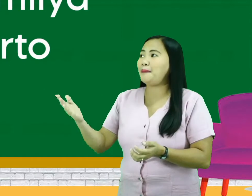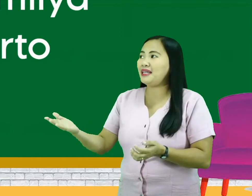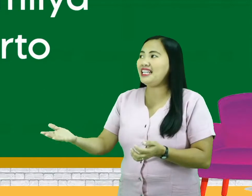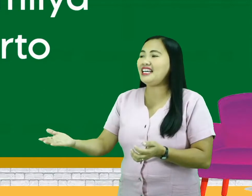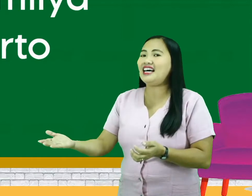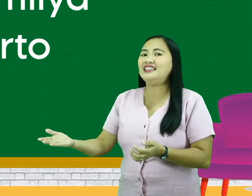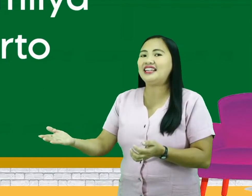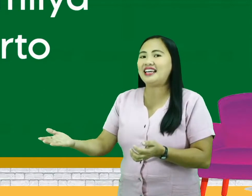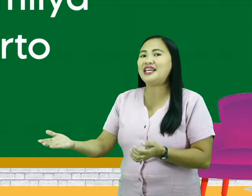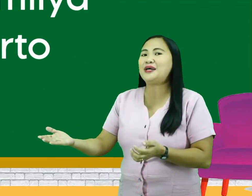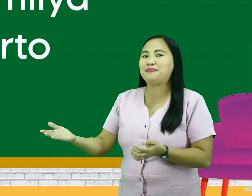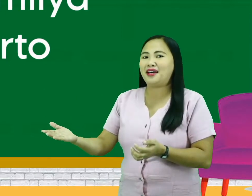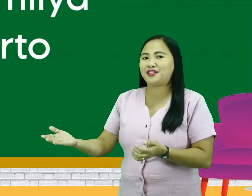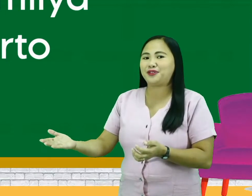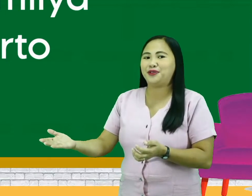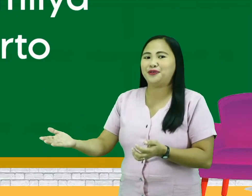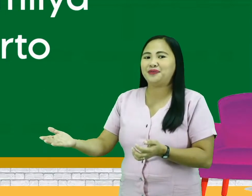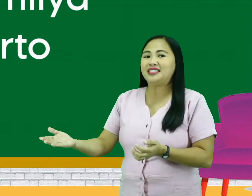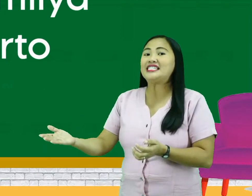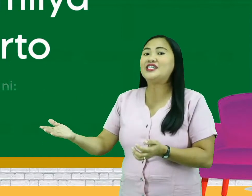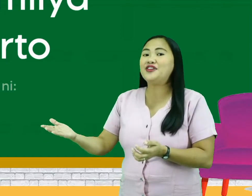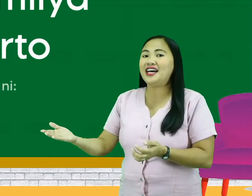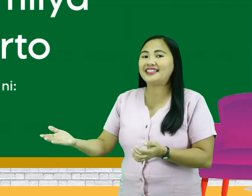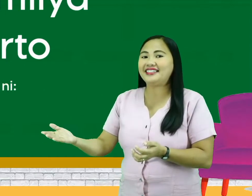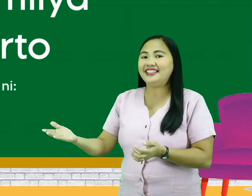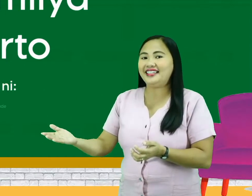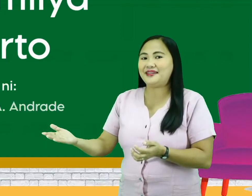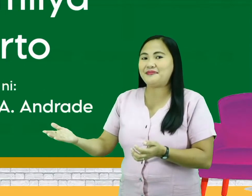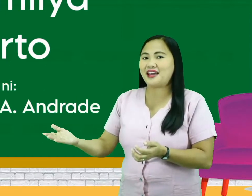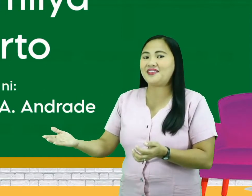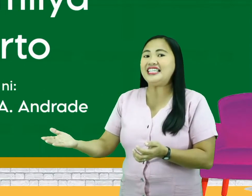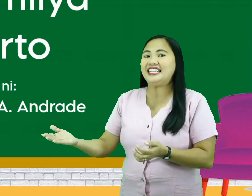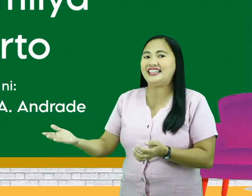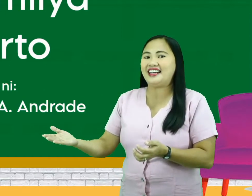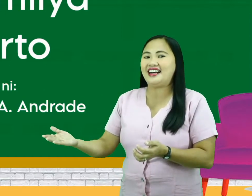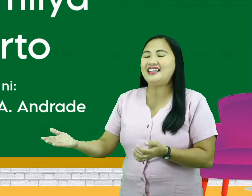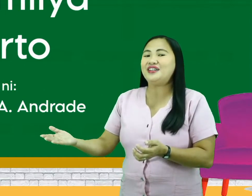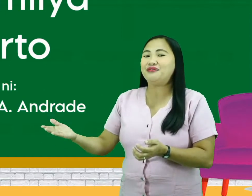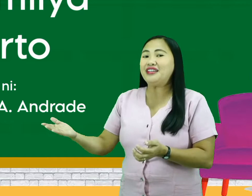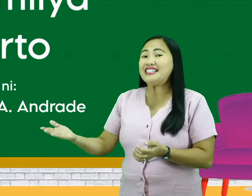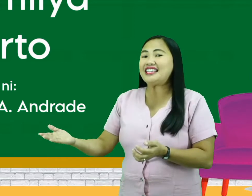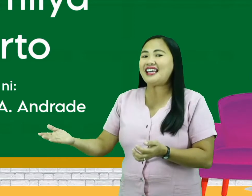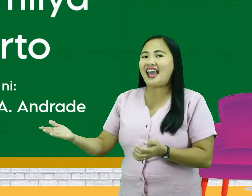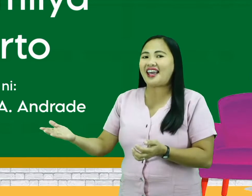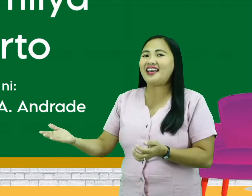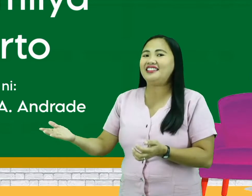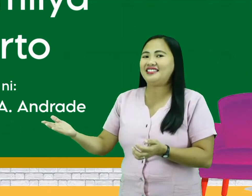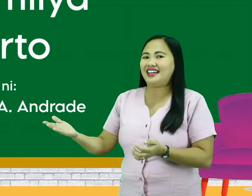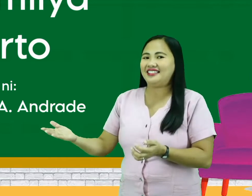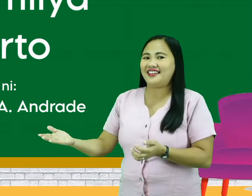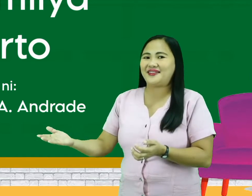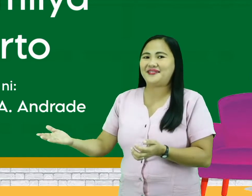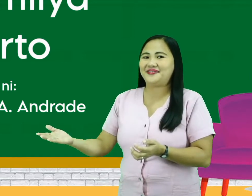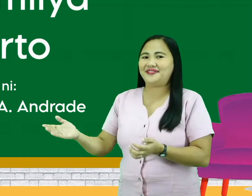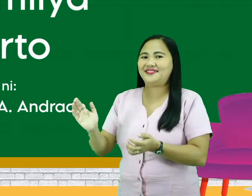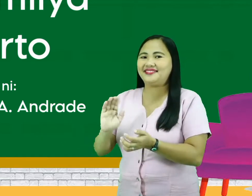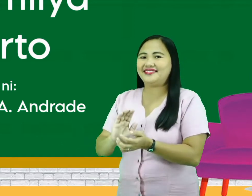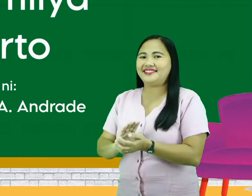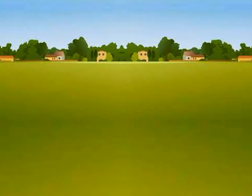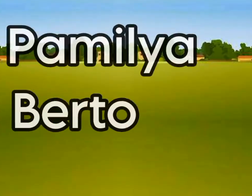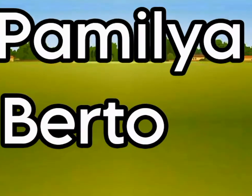ang pamilya ni Berto. Sinulat kini ni Mary Ninia Vince A. Andrade.